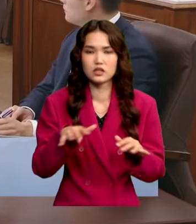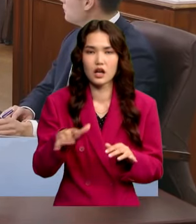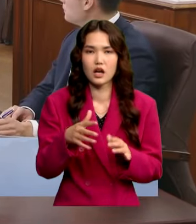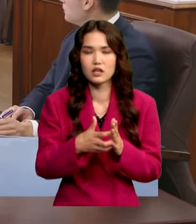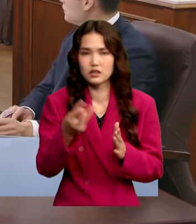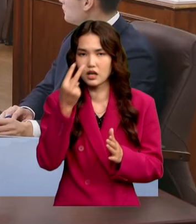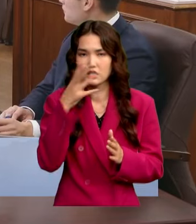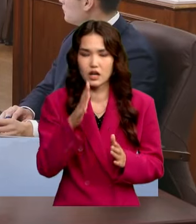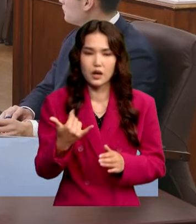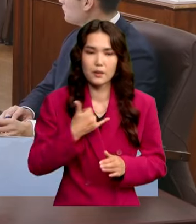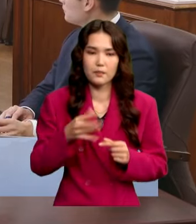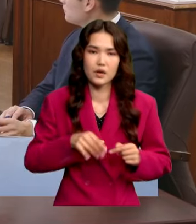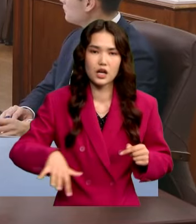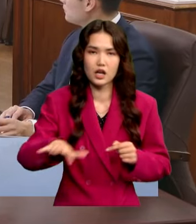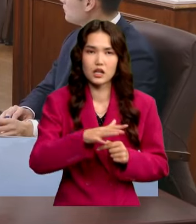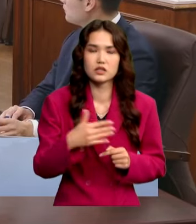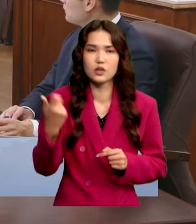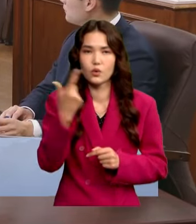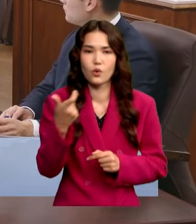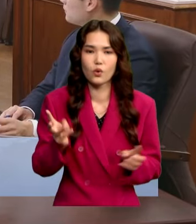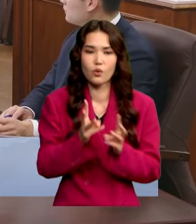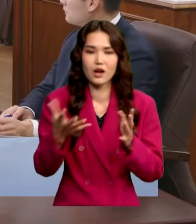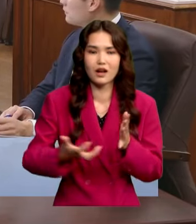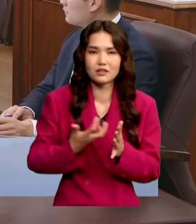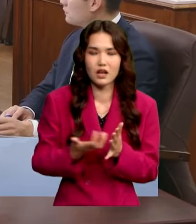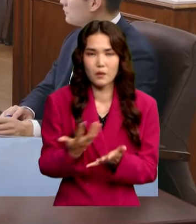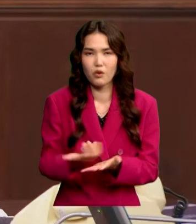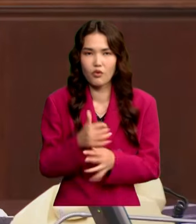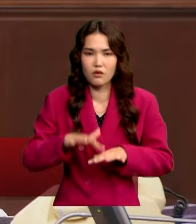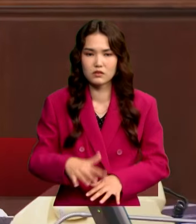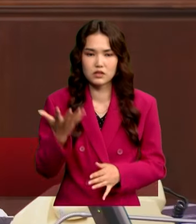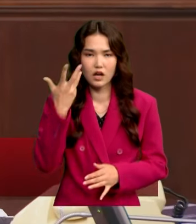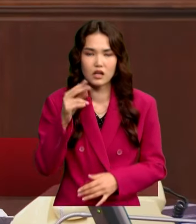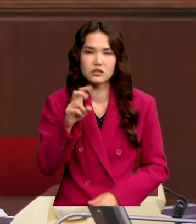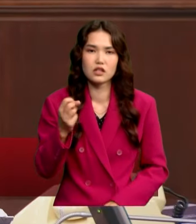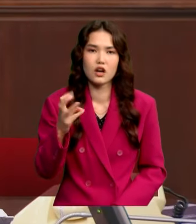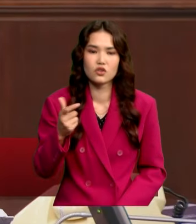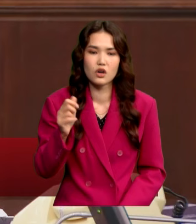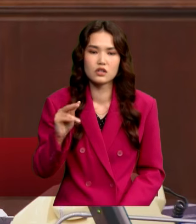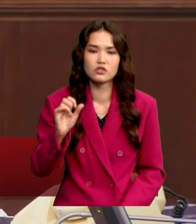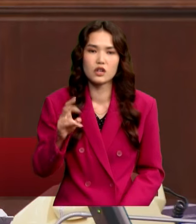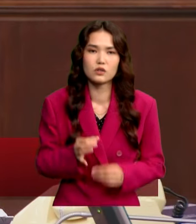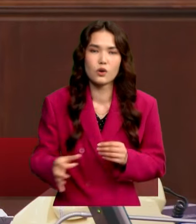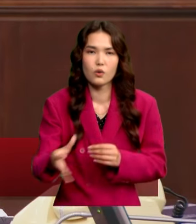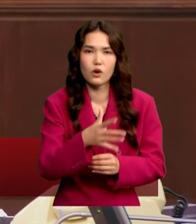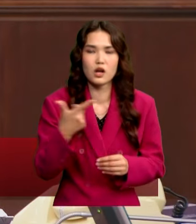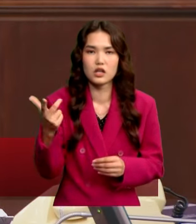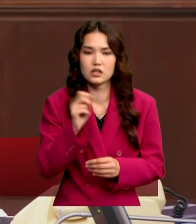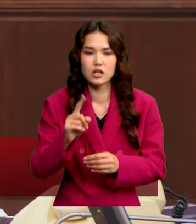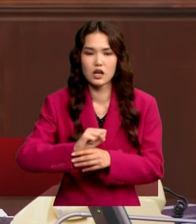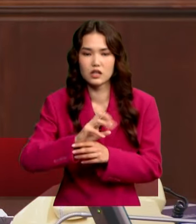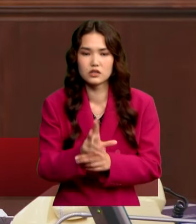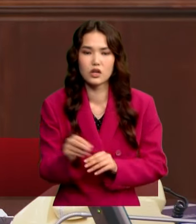қарамастан, біздің елімізде көгілдір отынның тапшылығы орын алып отыр. Қашағанда және жаңа өзенде газ өңдеу зауыттарын